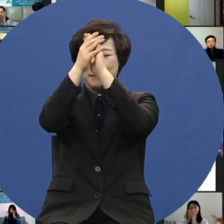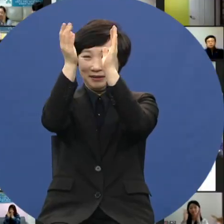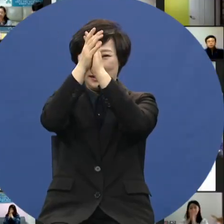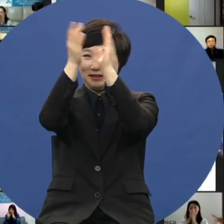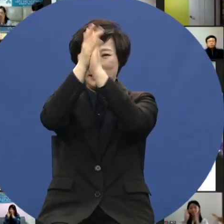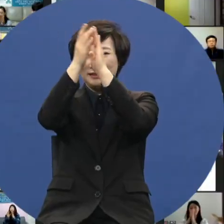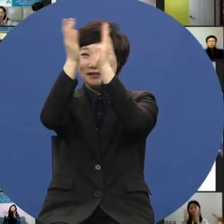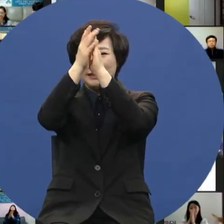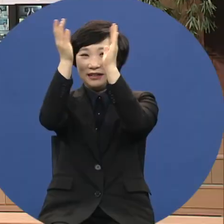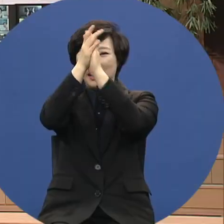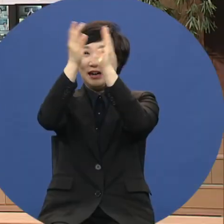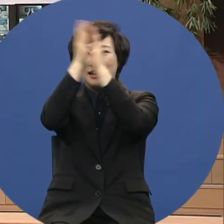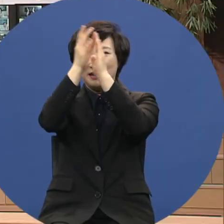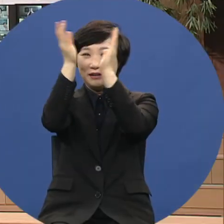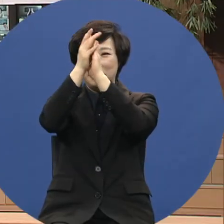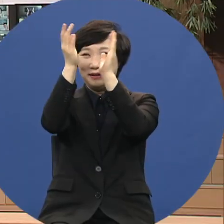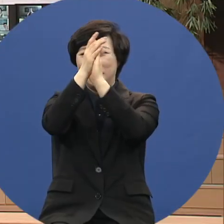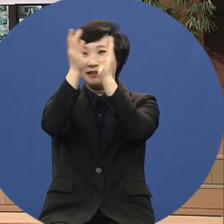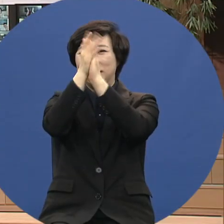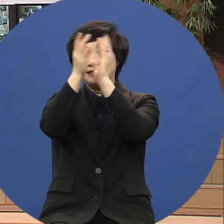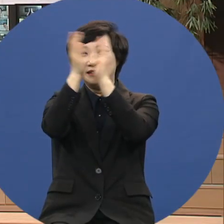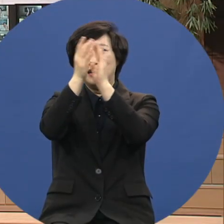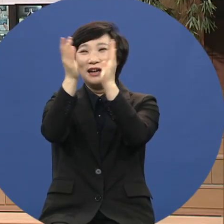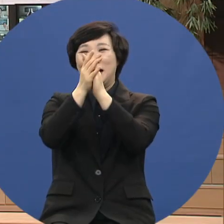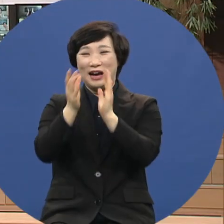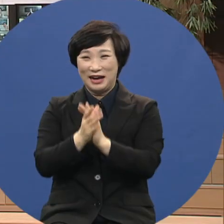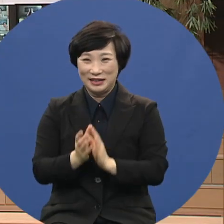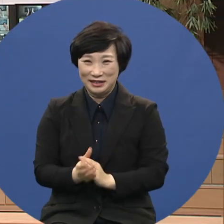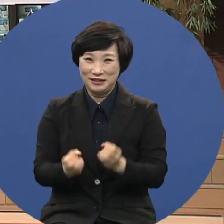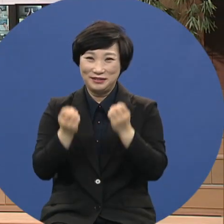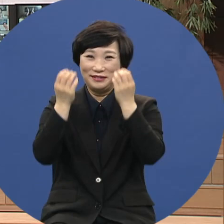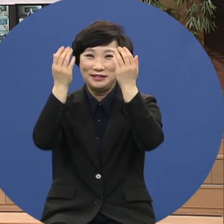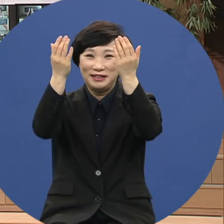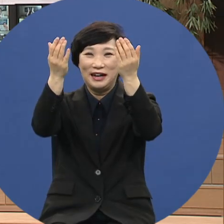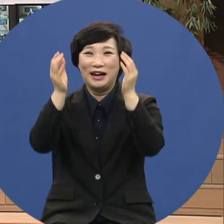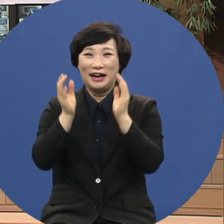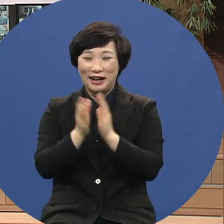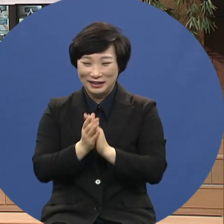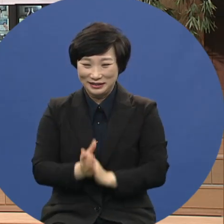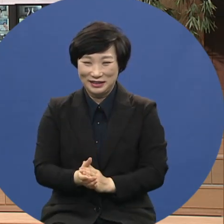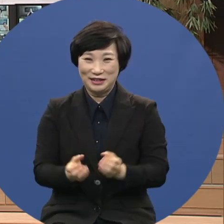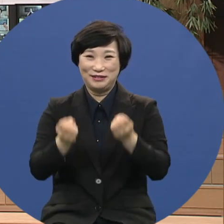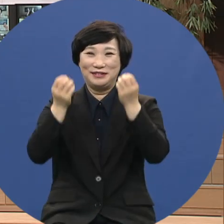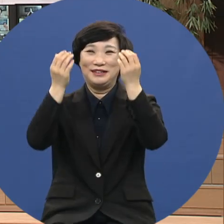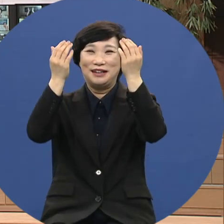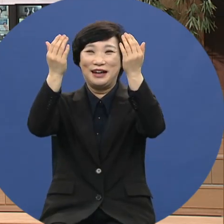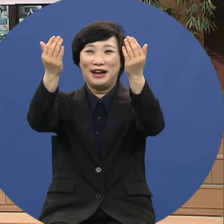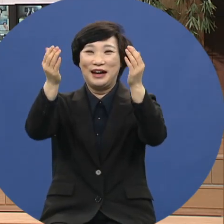할렐루야. 할렐루야.